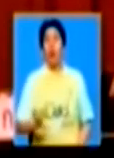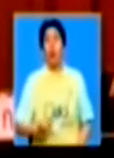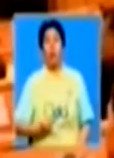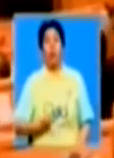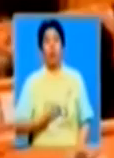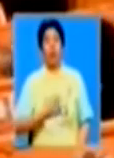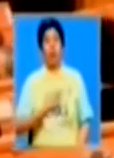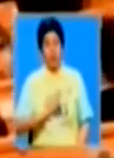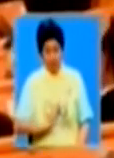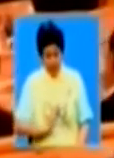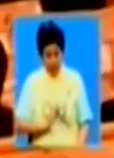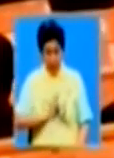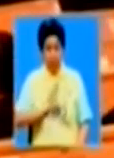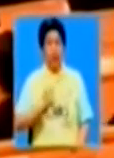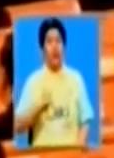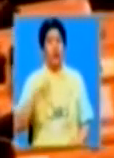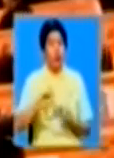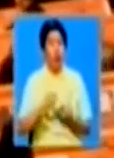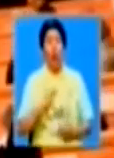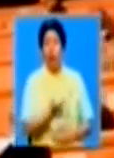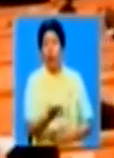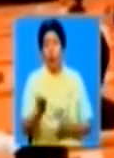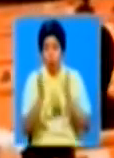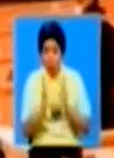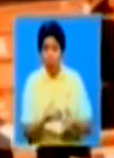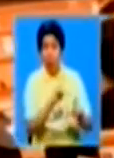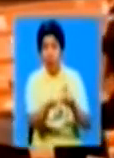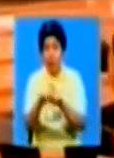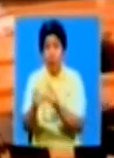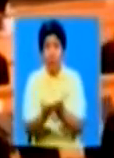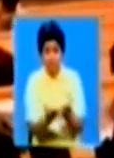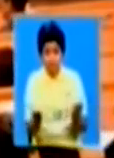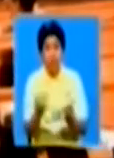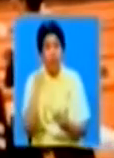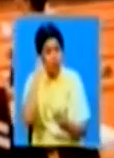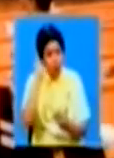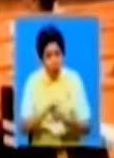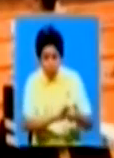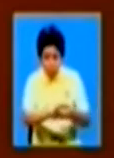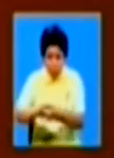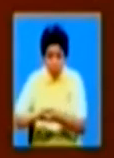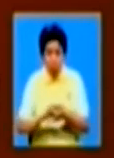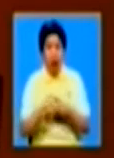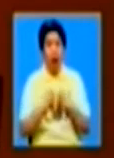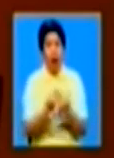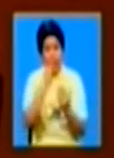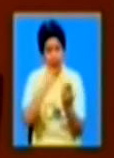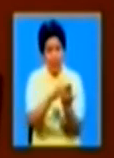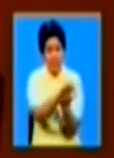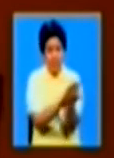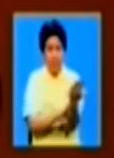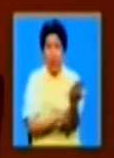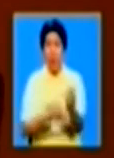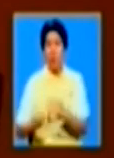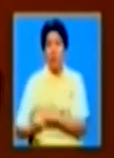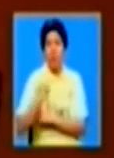ครเดือดร้อนอะไรที่ผิดกฎหมายแล้วได้เงินมากๆอันนี้ก็บอกว่าคงจะไม่ได้แล้วนะจะมีไม่ได้ตรงนี้ด้วย ใช่ค่ะ นอกจากนี้นายกรัฐมนต